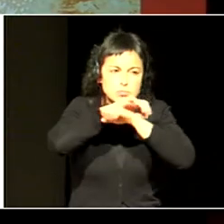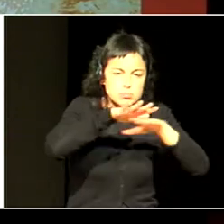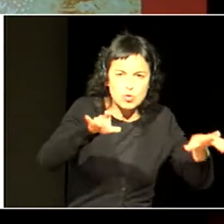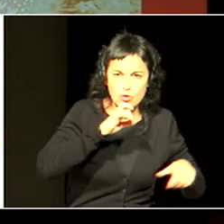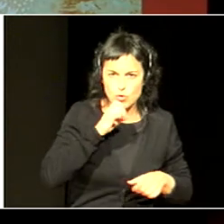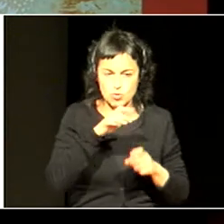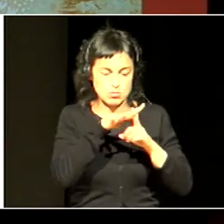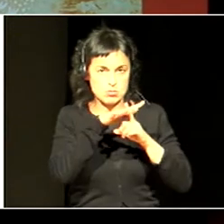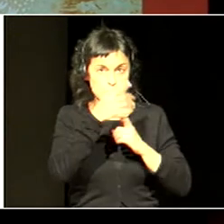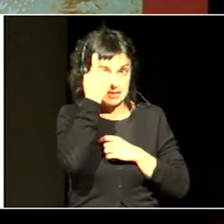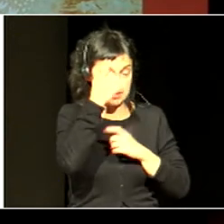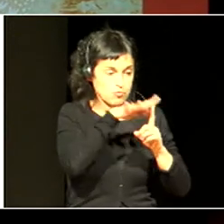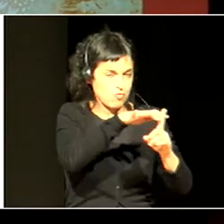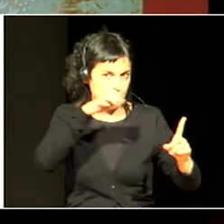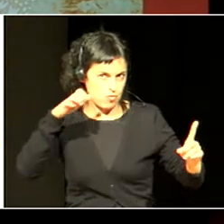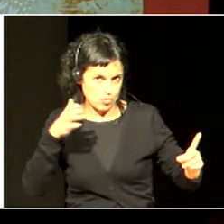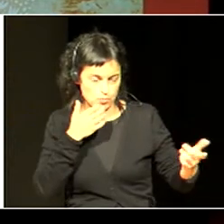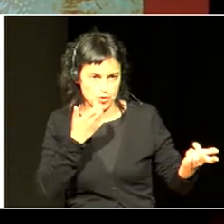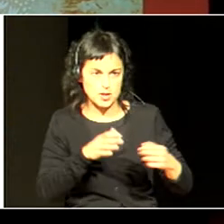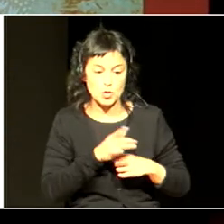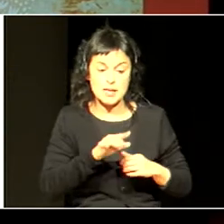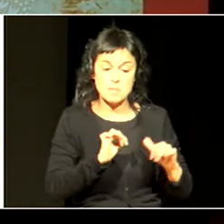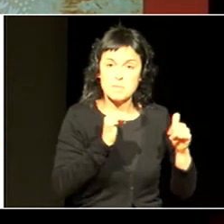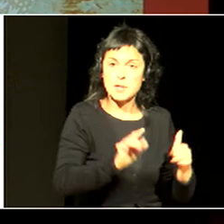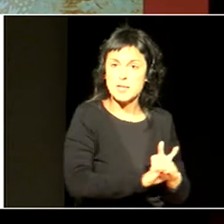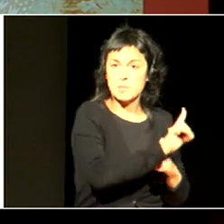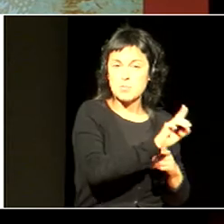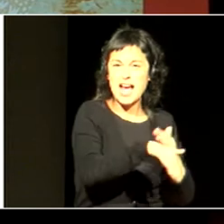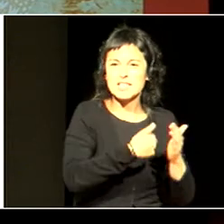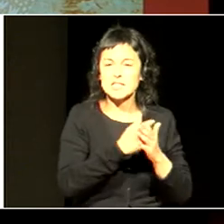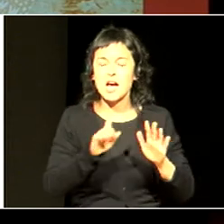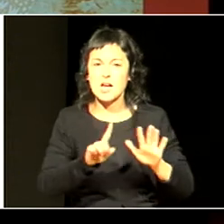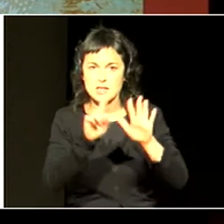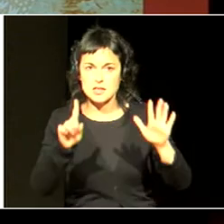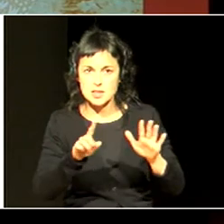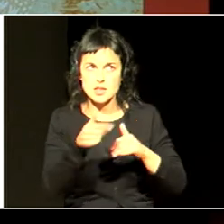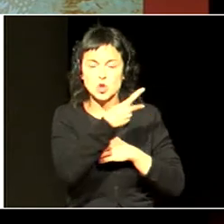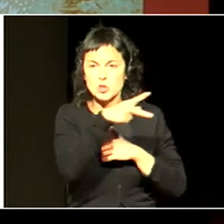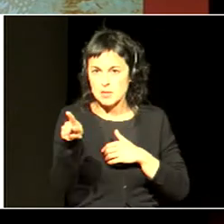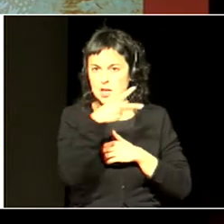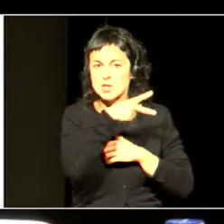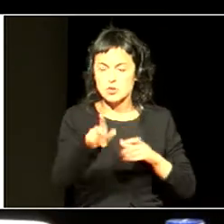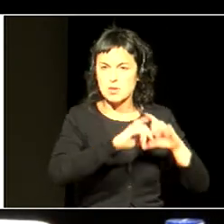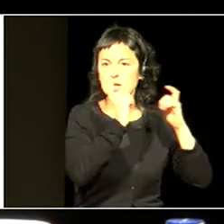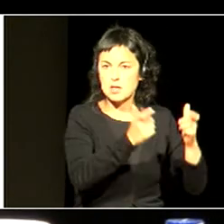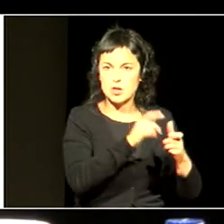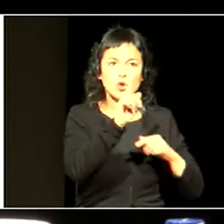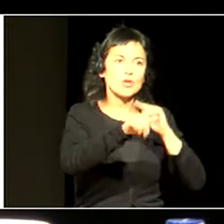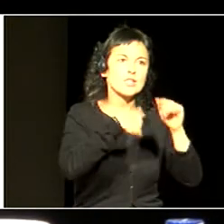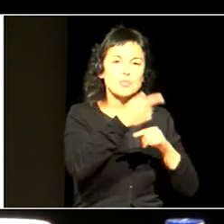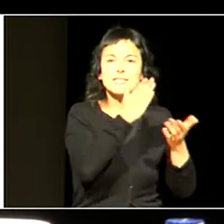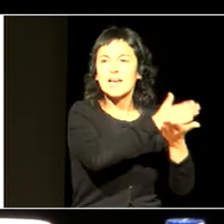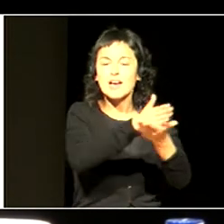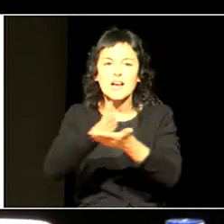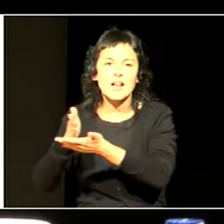forua. Ikasleak batzen dira, hasi lehenengo mailatik eta seigarren mailara arte, 15ero. Ikasle horiek gero asanbladak dauke geletan.